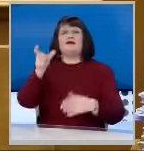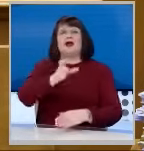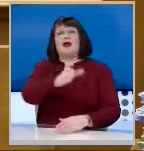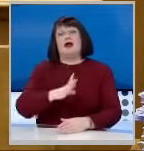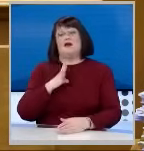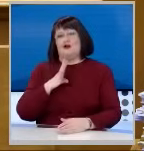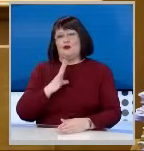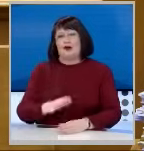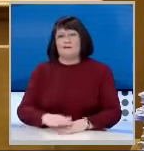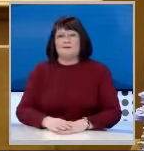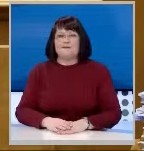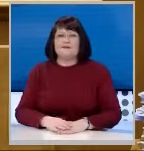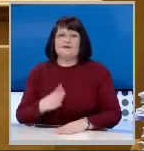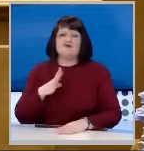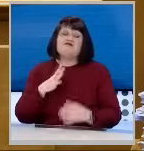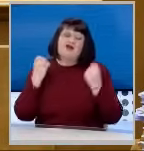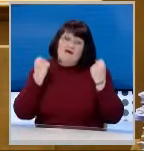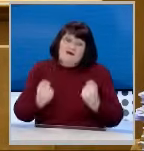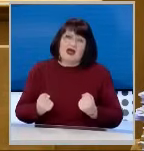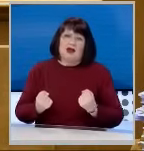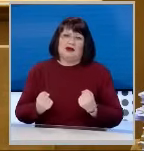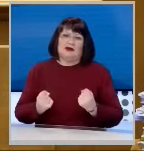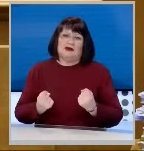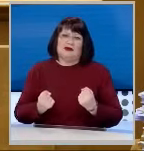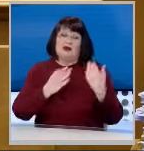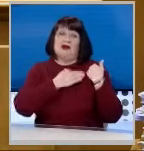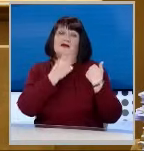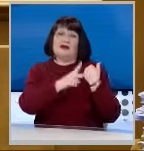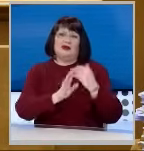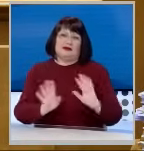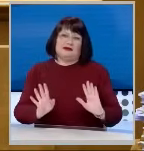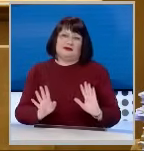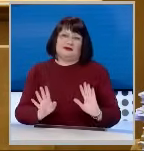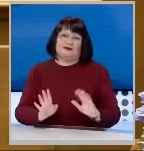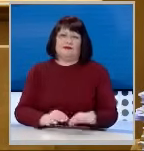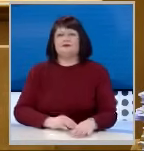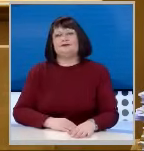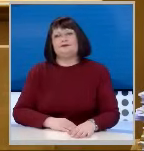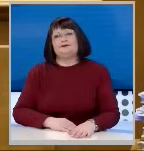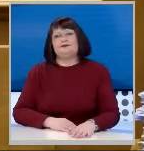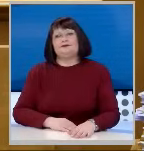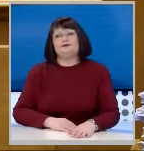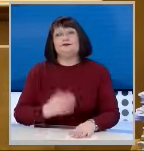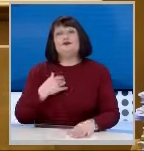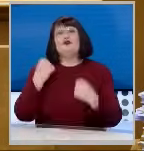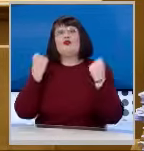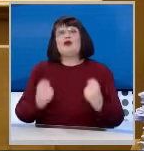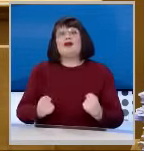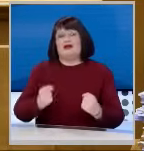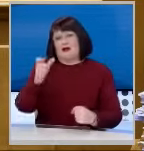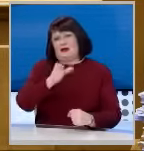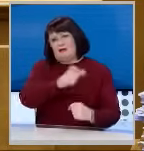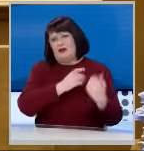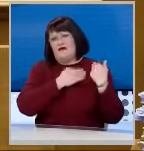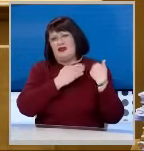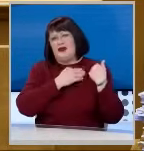είναι βαρύτατη η ευθύνη σας κύριοι είναι βαρύτατη βεβαίως